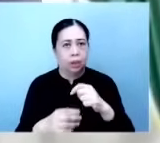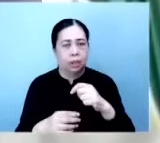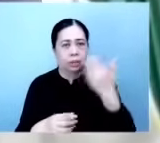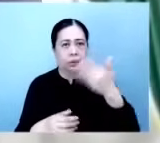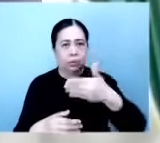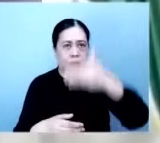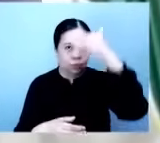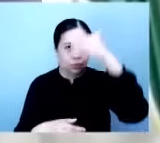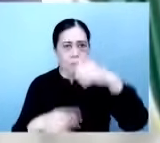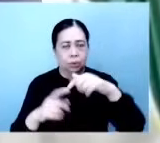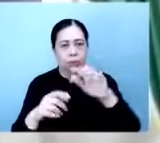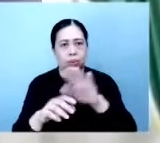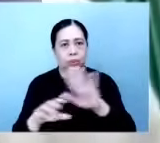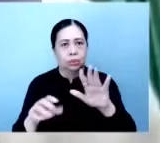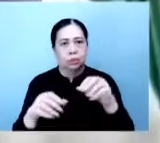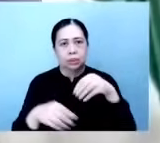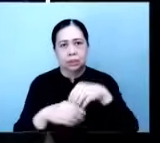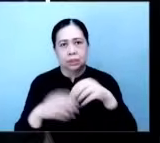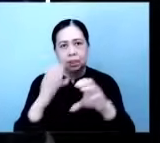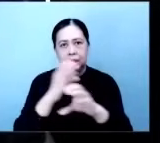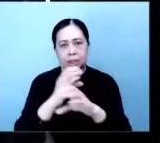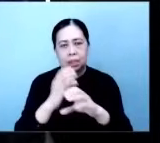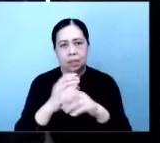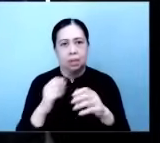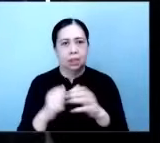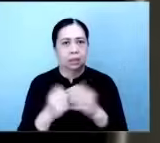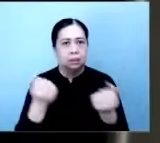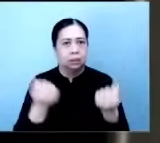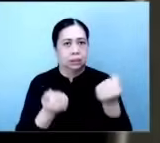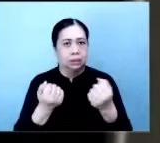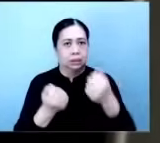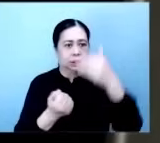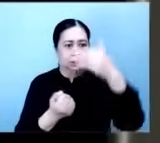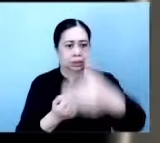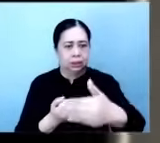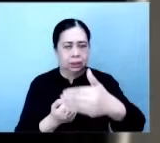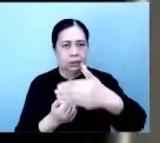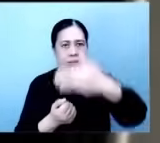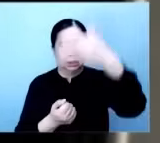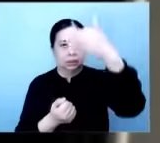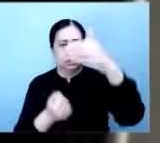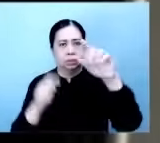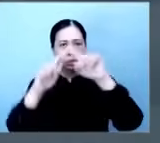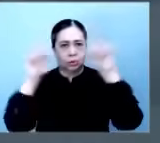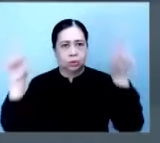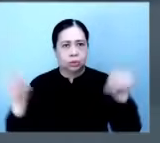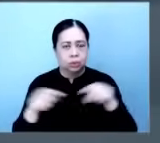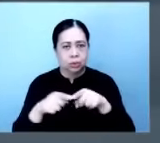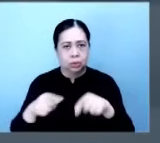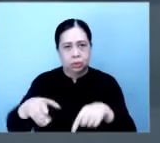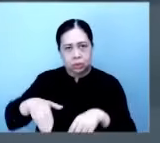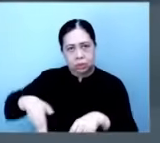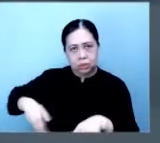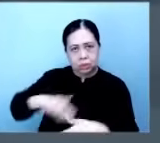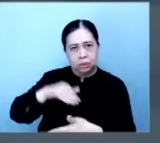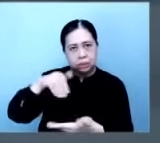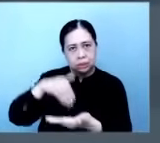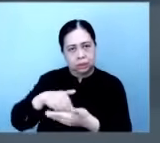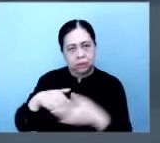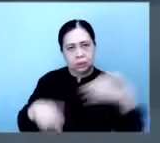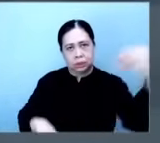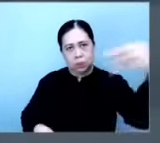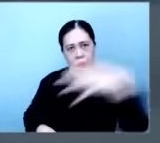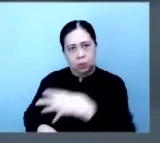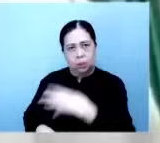the interior of the car. In other words, the steering wheel, the dashboard, the center console as it's exposed under the